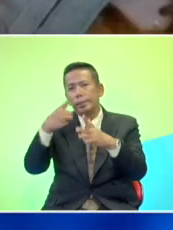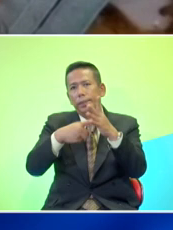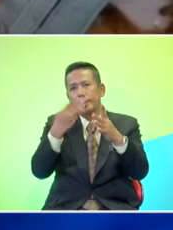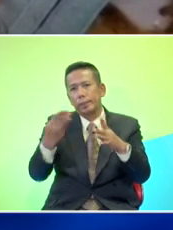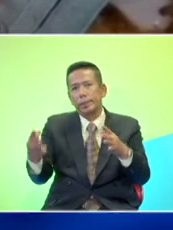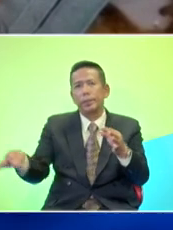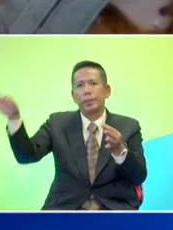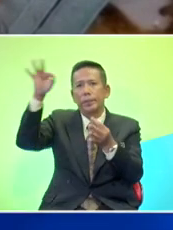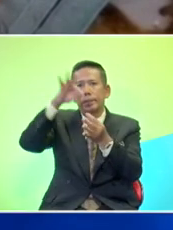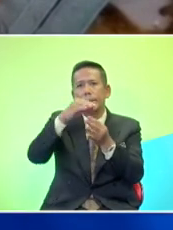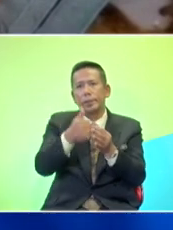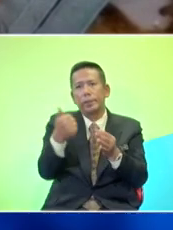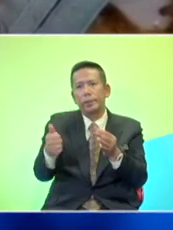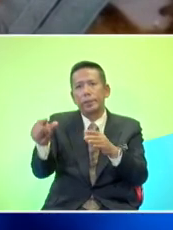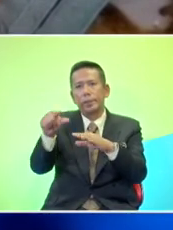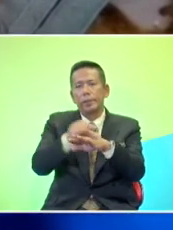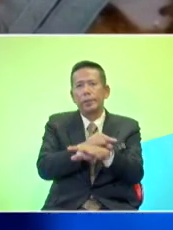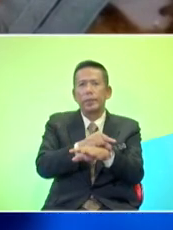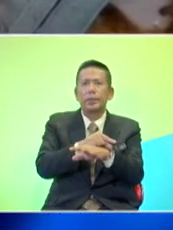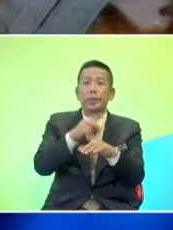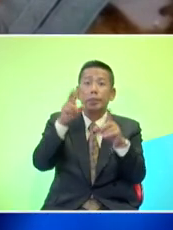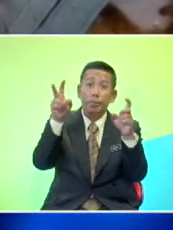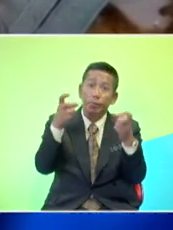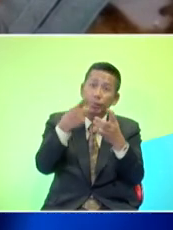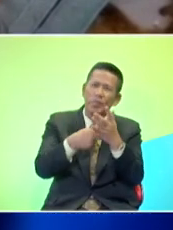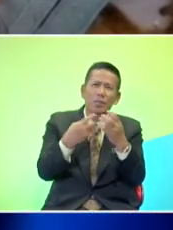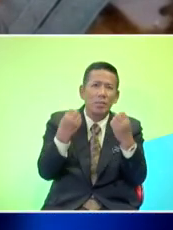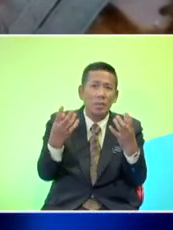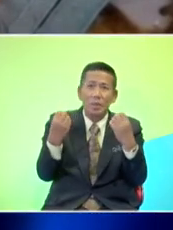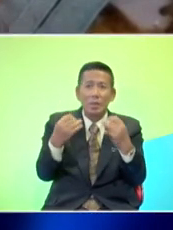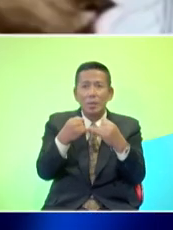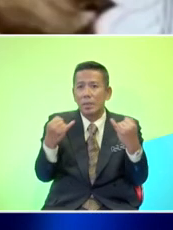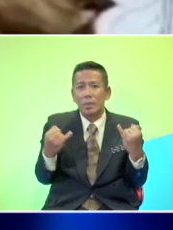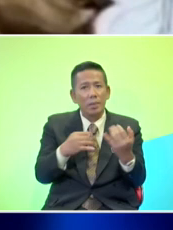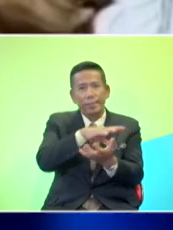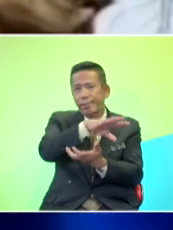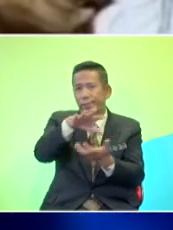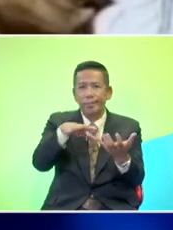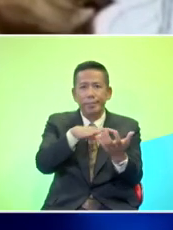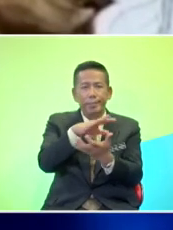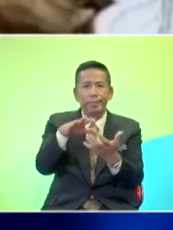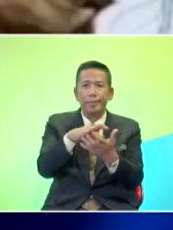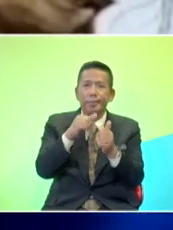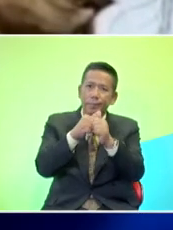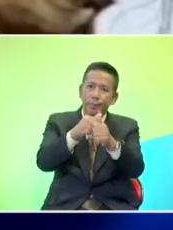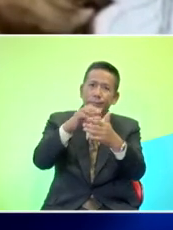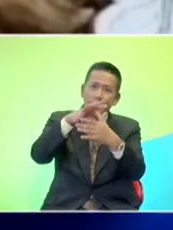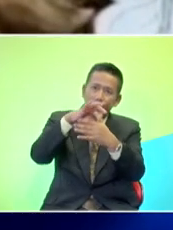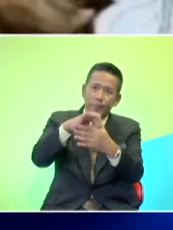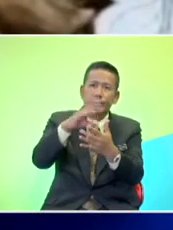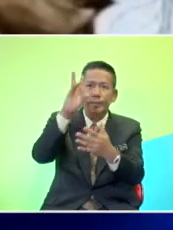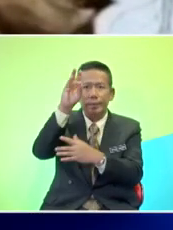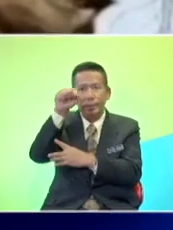alat yang digunakan motif yang digunakan lagi yang merangkumi kandungan kita tadi yaitu